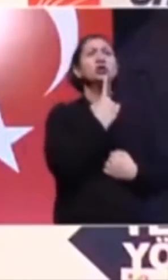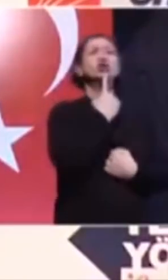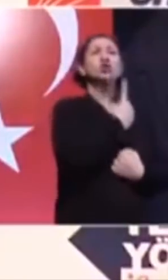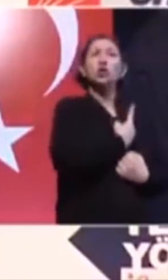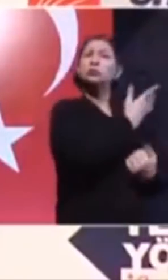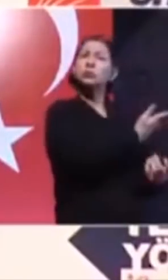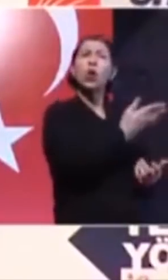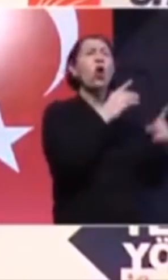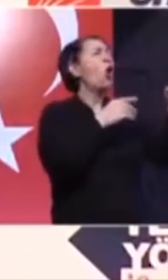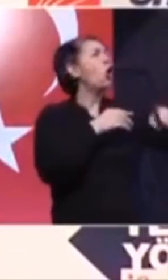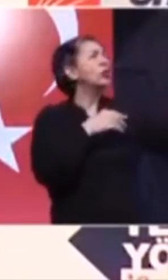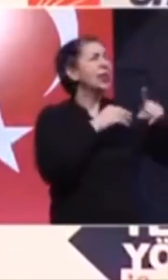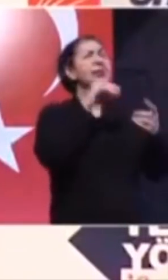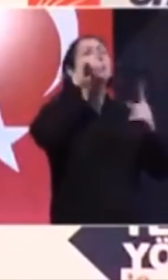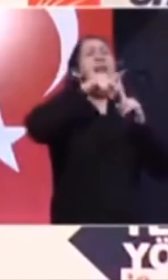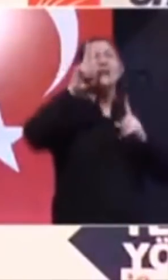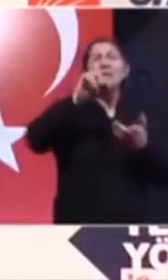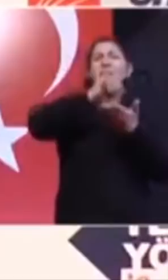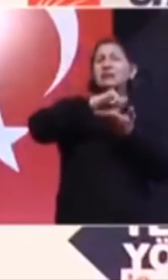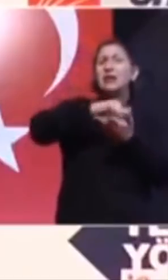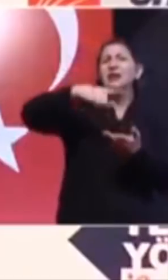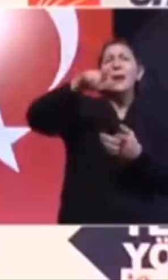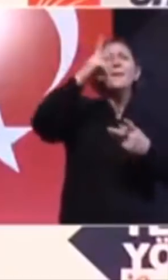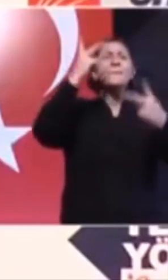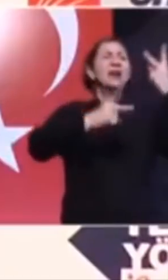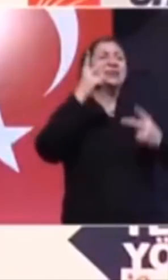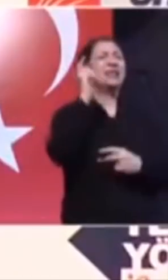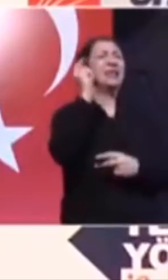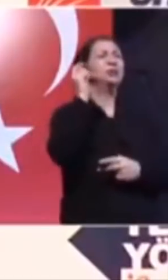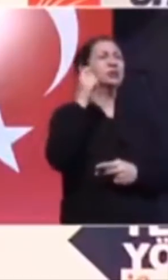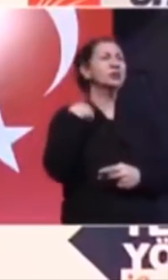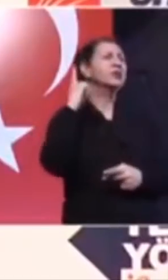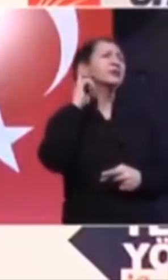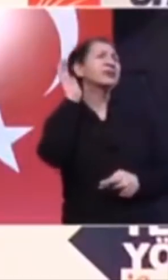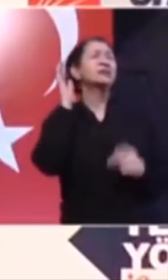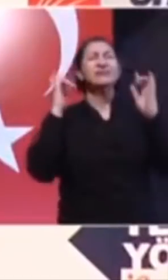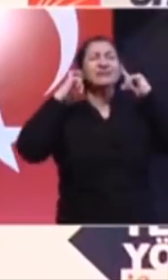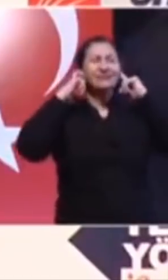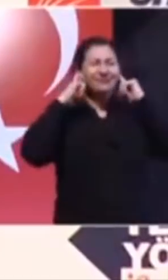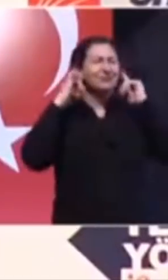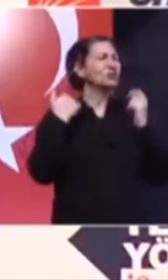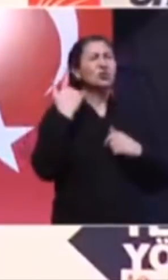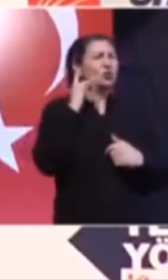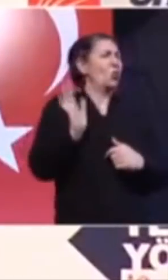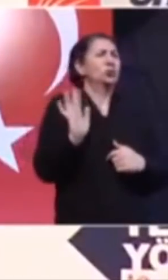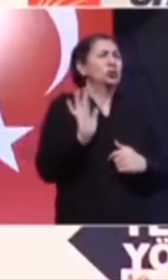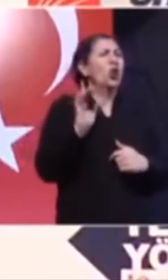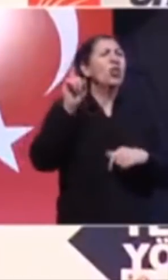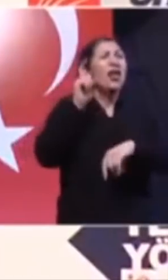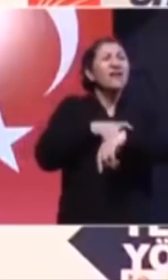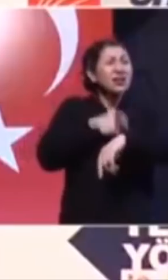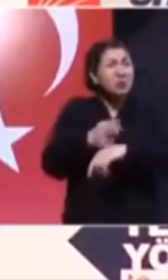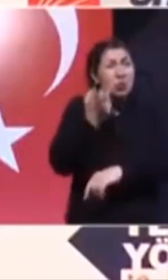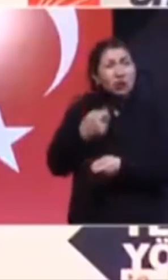sözcülerine, onların medyadaki bir takım temsilcilerine kulaklarımızı tıkıyoruz. Onlarla vaktimizi